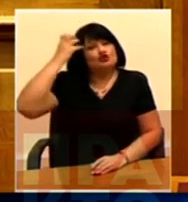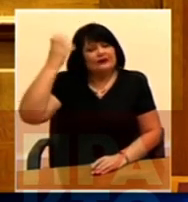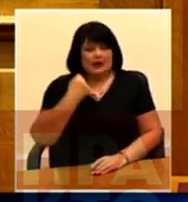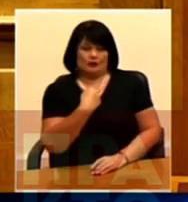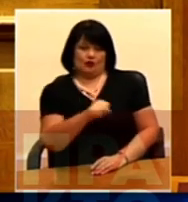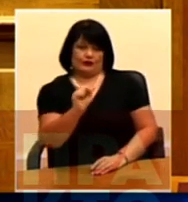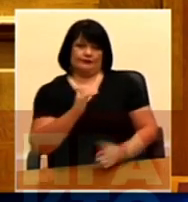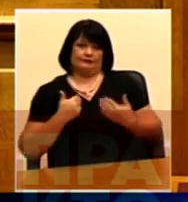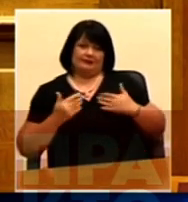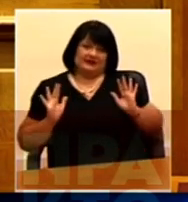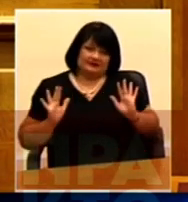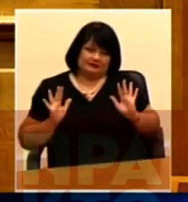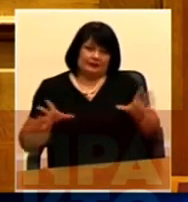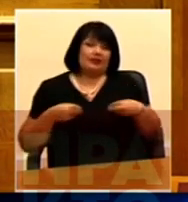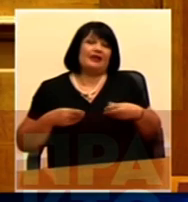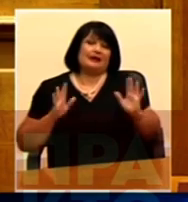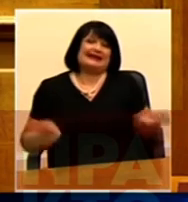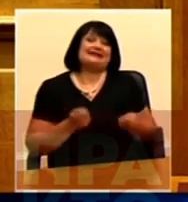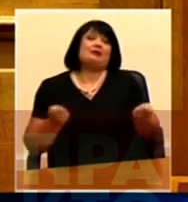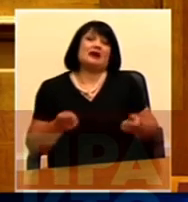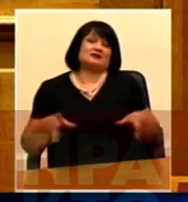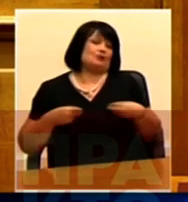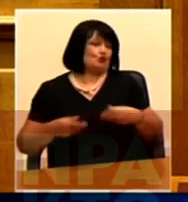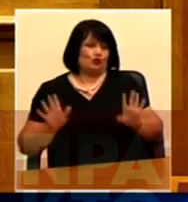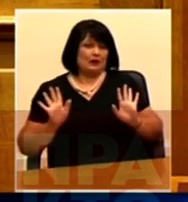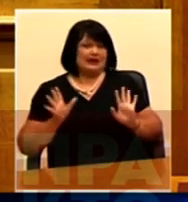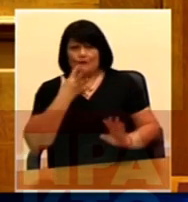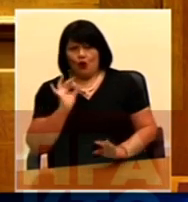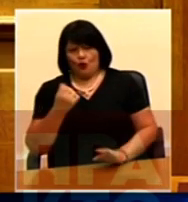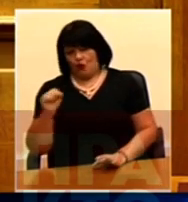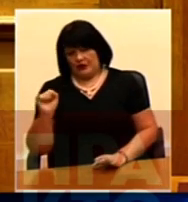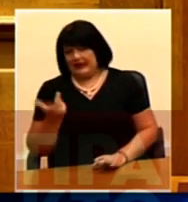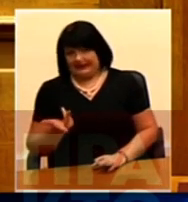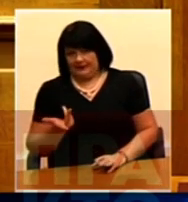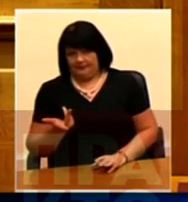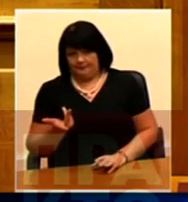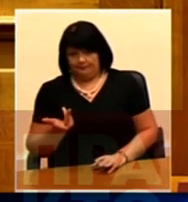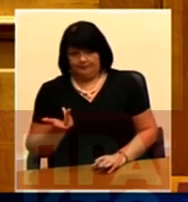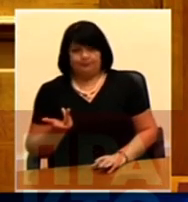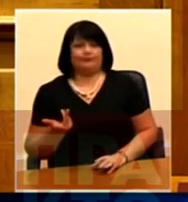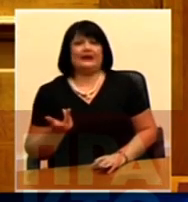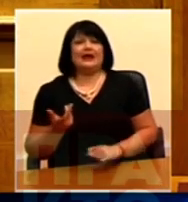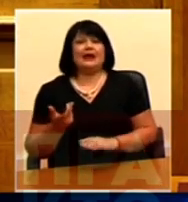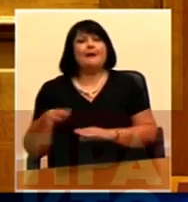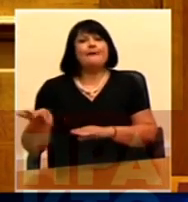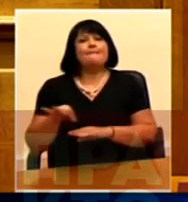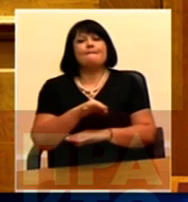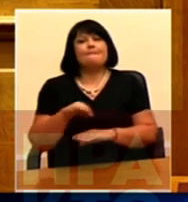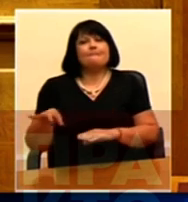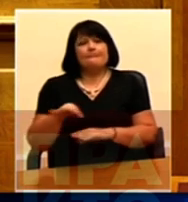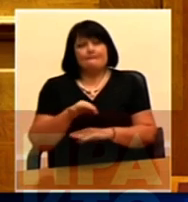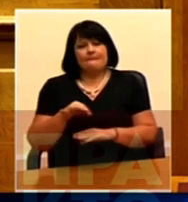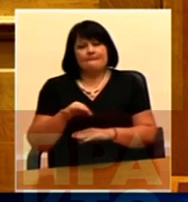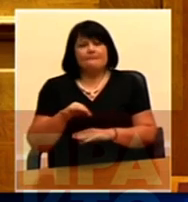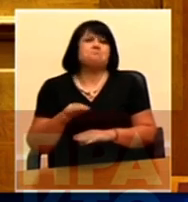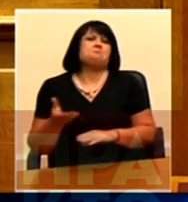και στην πράξη. Και να σας εξηγήσω γιατί. Στη μηχανολογία, όταν είναι θέμα